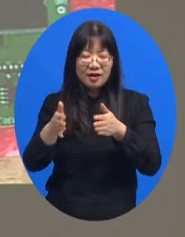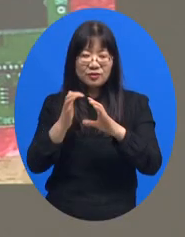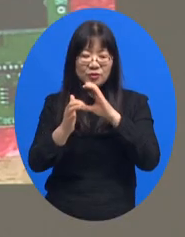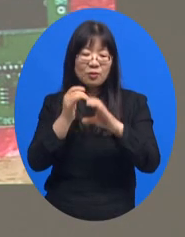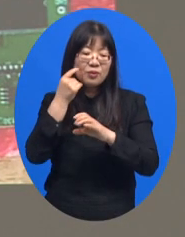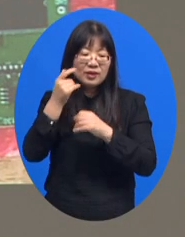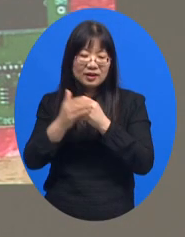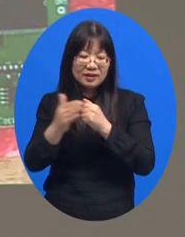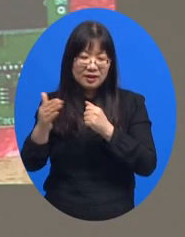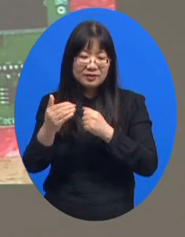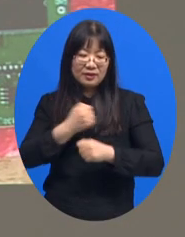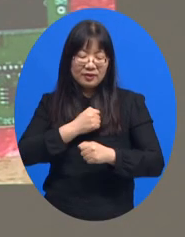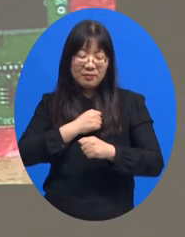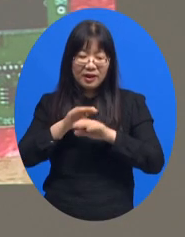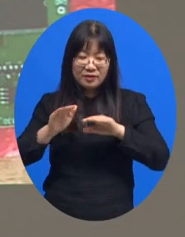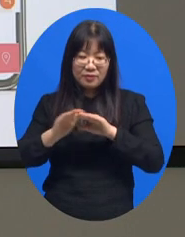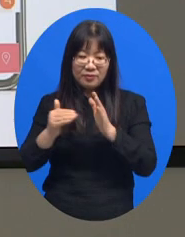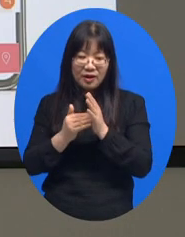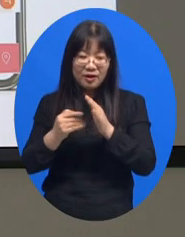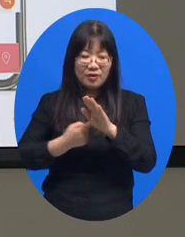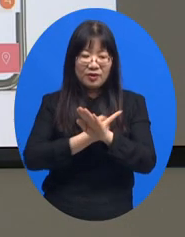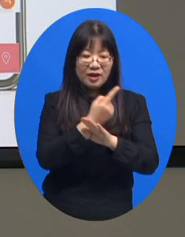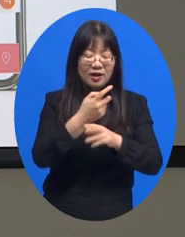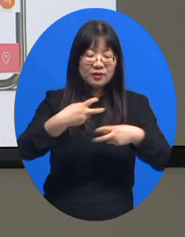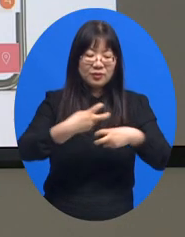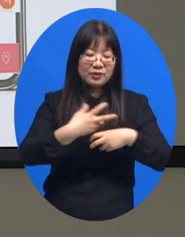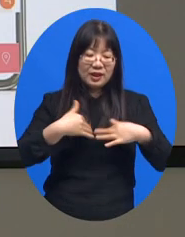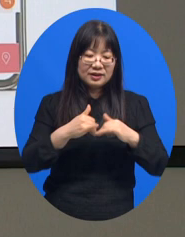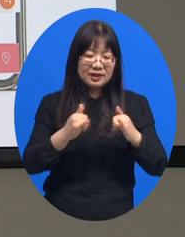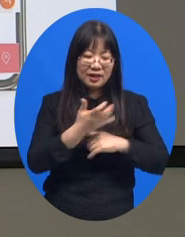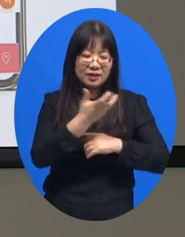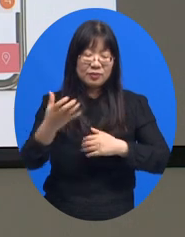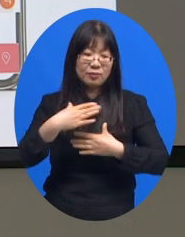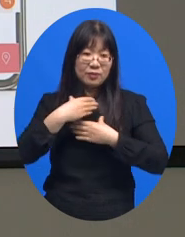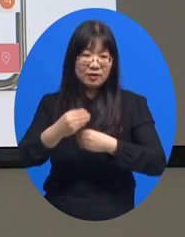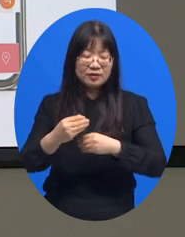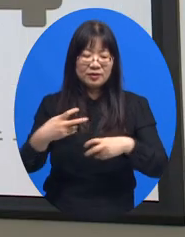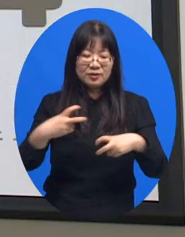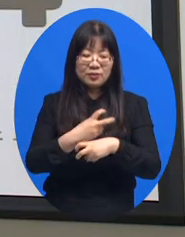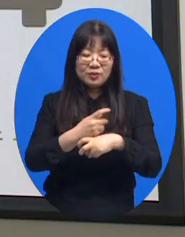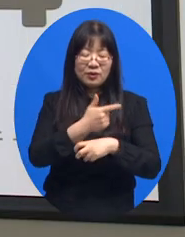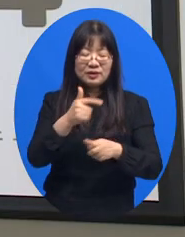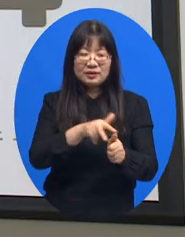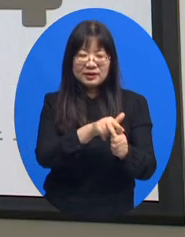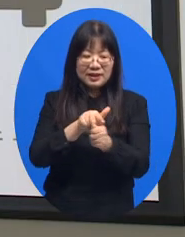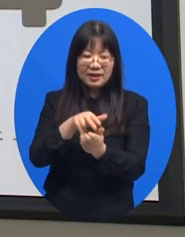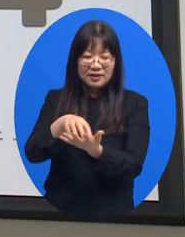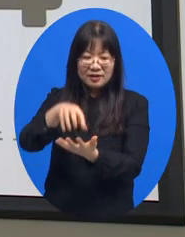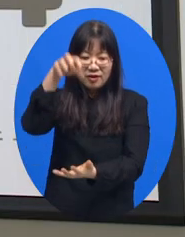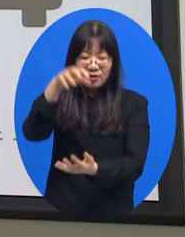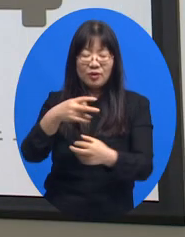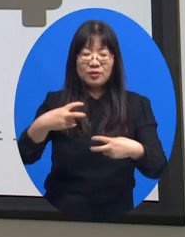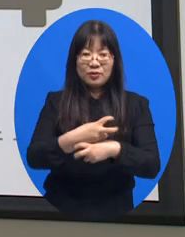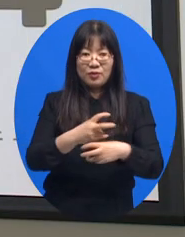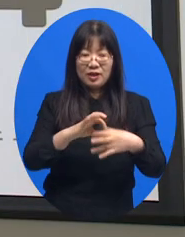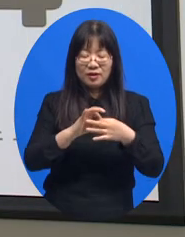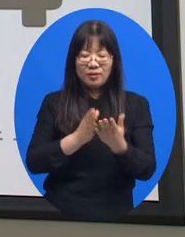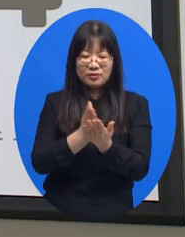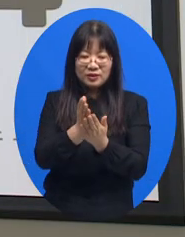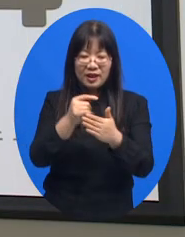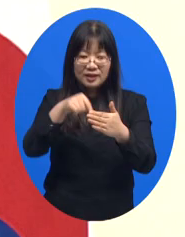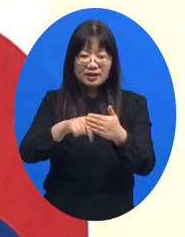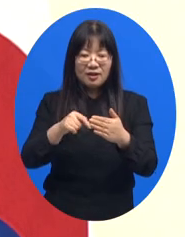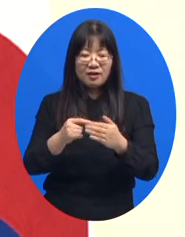답답함을 해소한 서비스입니다. 이 밖에도 교통약자 이동 편의, 교통 빅데이터 등 교통과